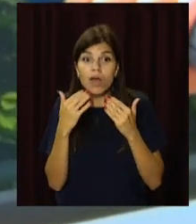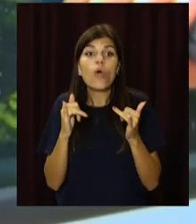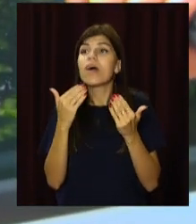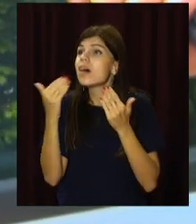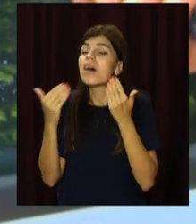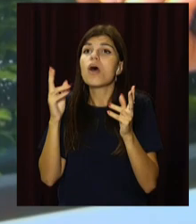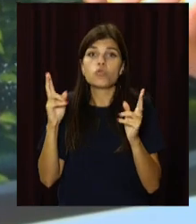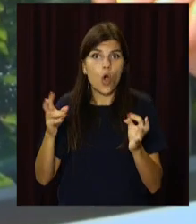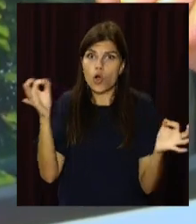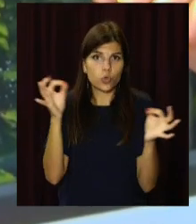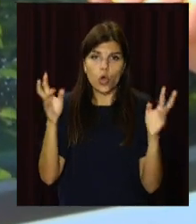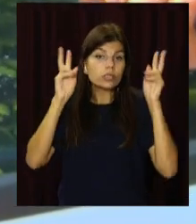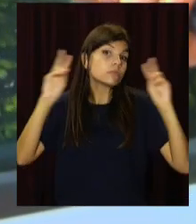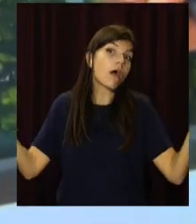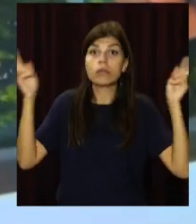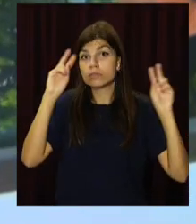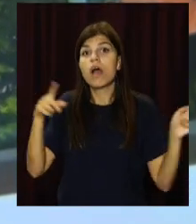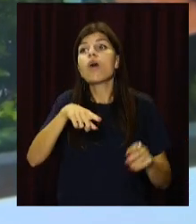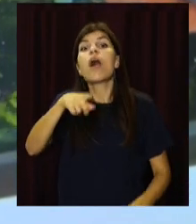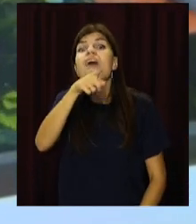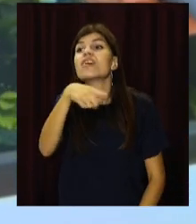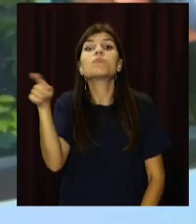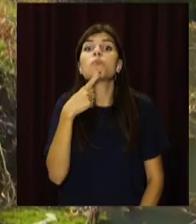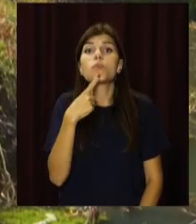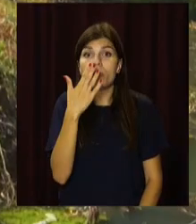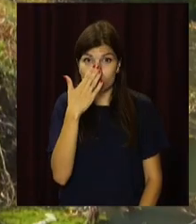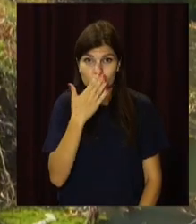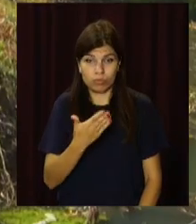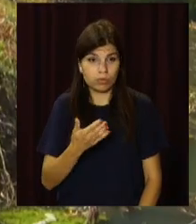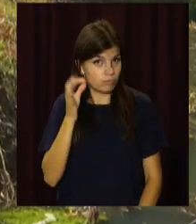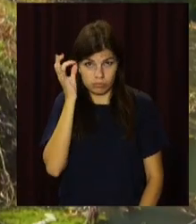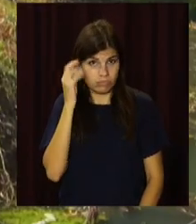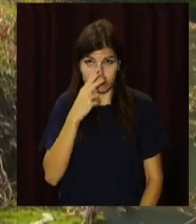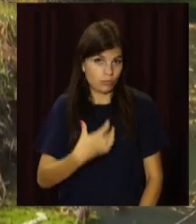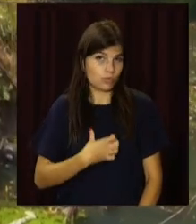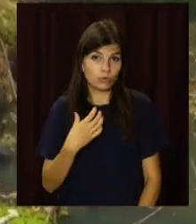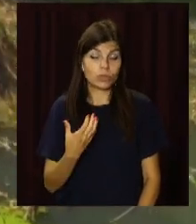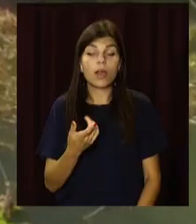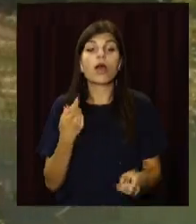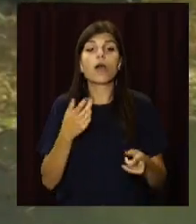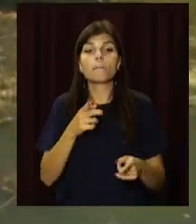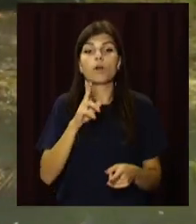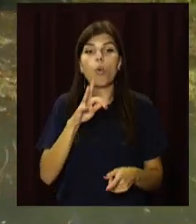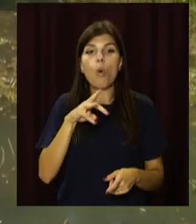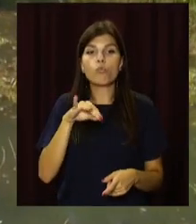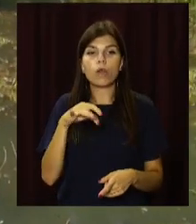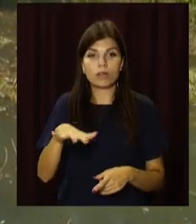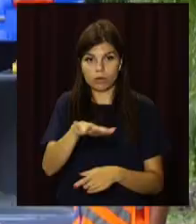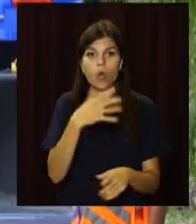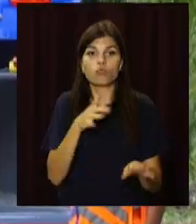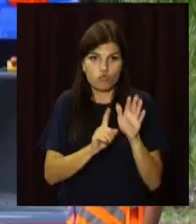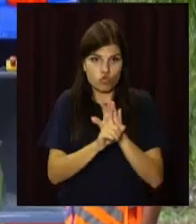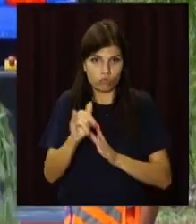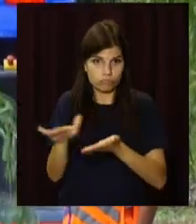никто ответа никто не дает. Не знает. Вы пойдите понюхайте, что делается. Комунальники Дніпра вже розпочали очищення та благоустрій річки